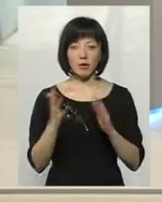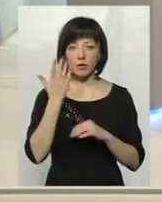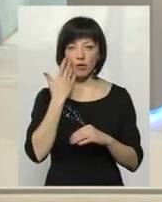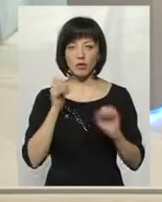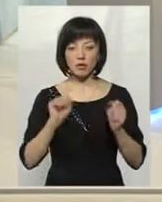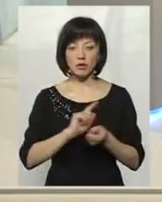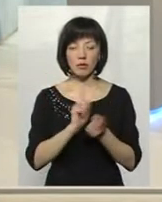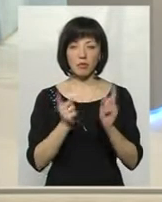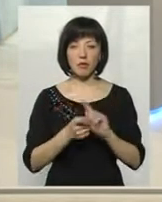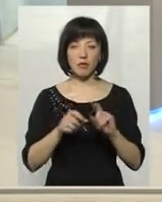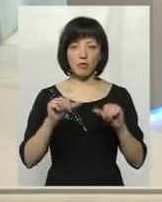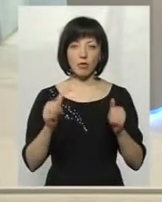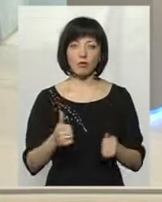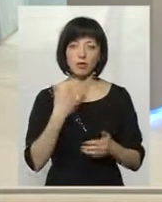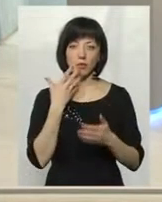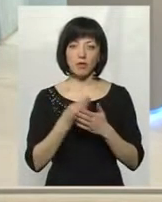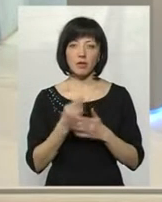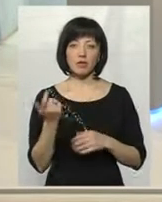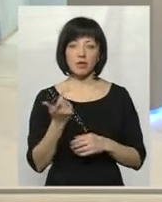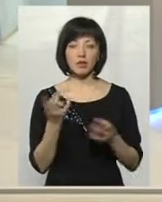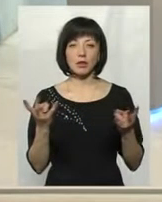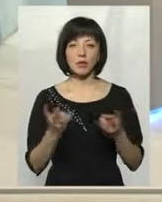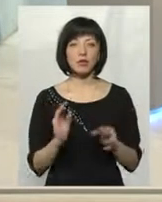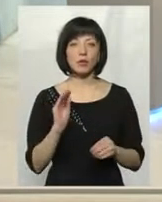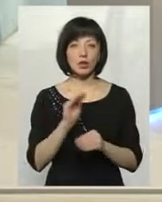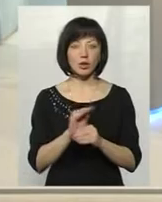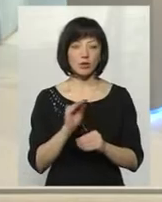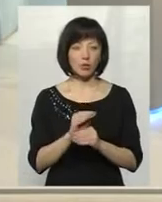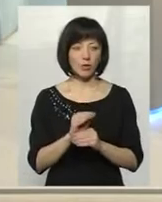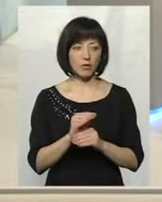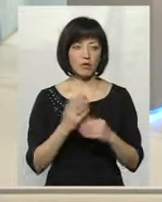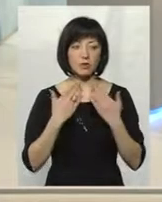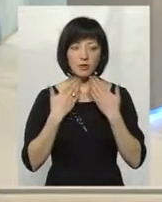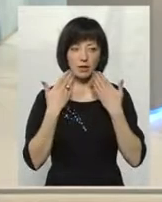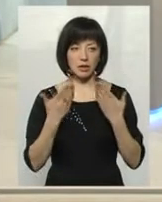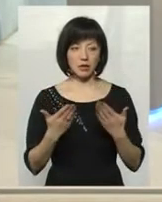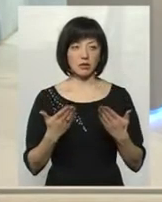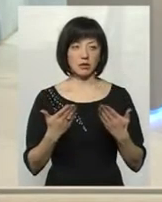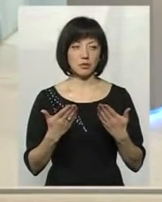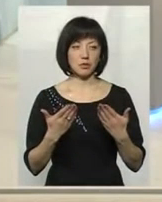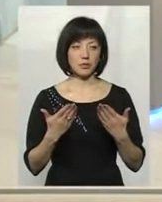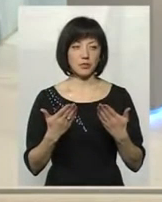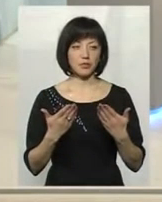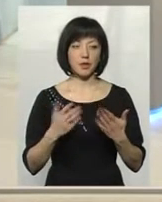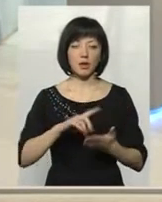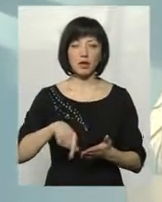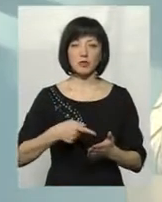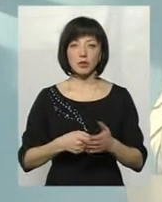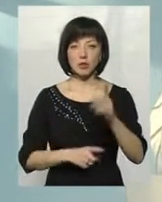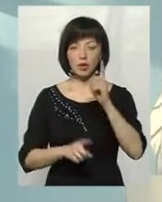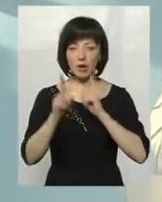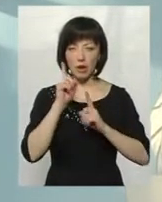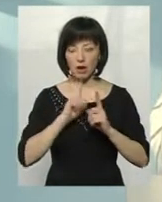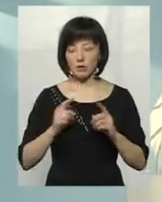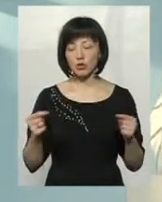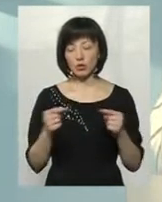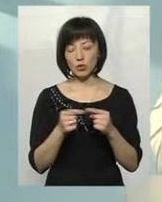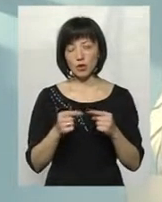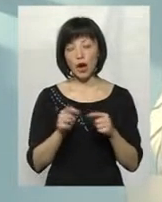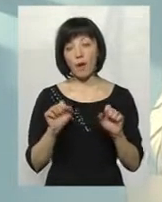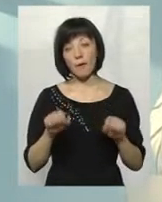можна оформити у приватну власність. Ну, йому треба додатково звернутися до міської ради за уточненням.